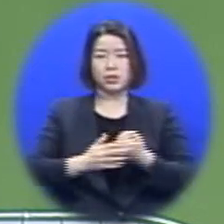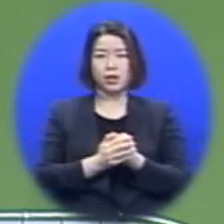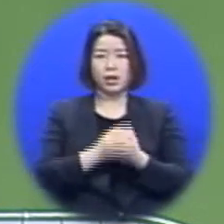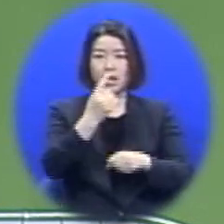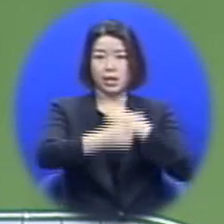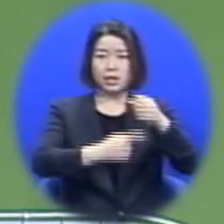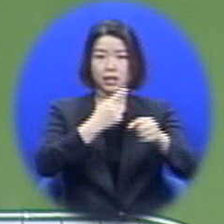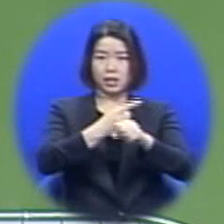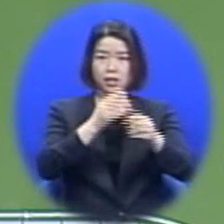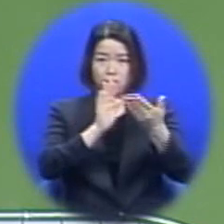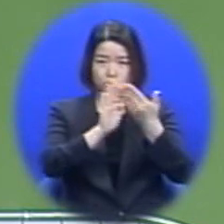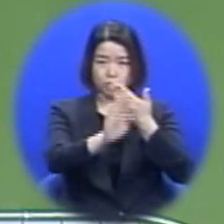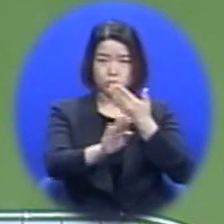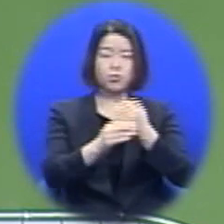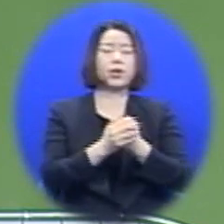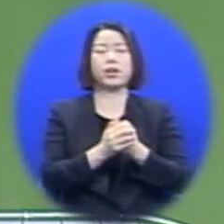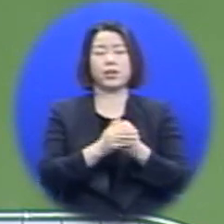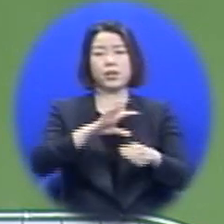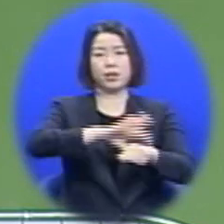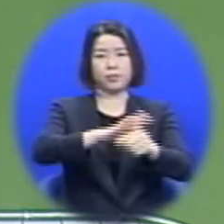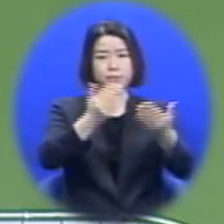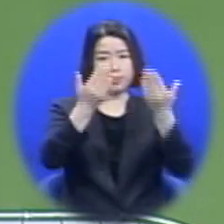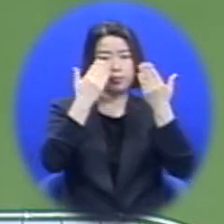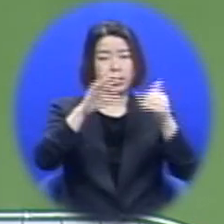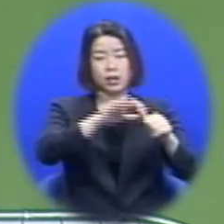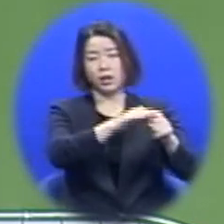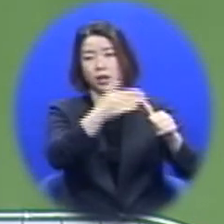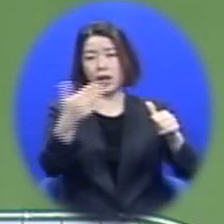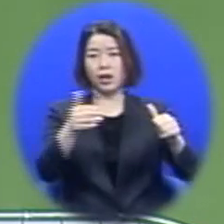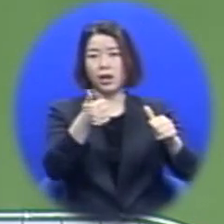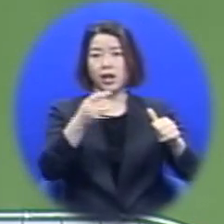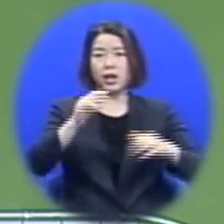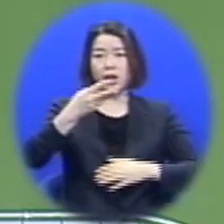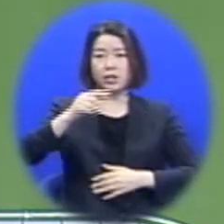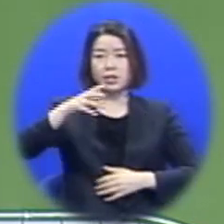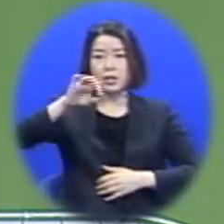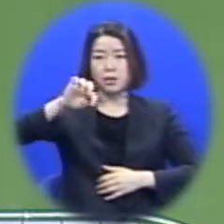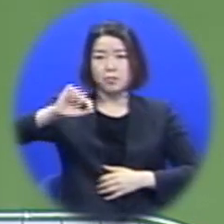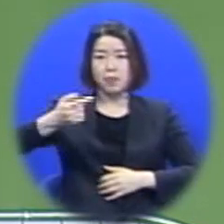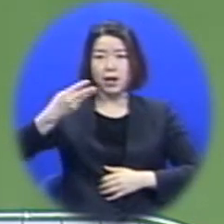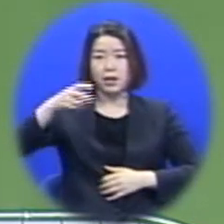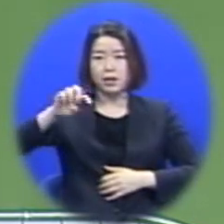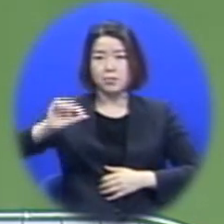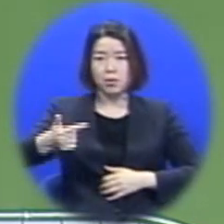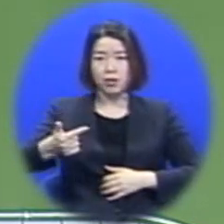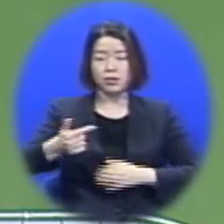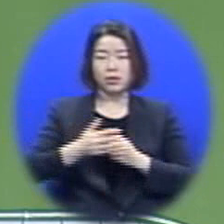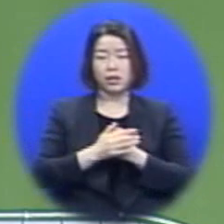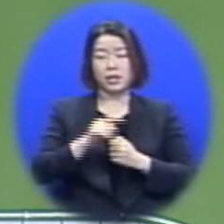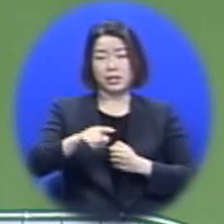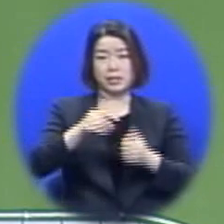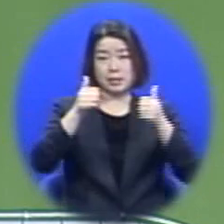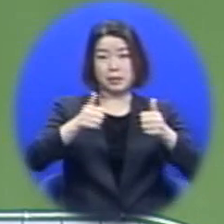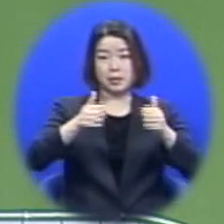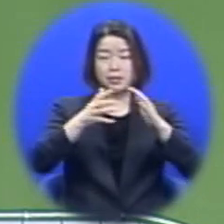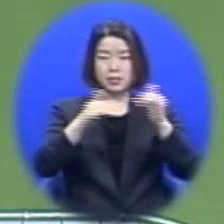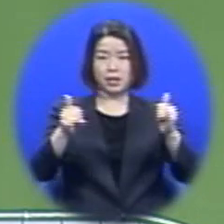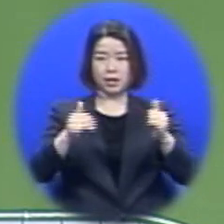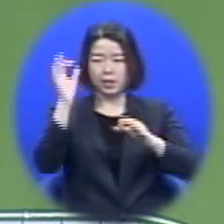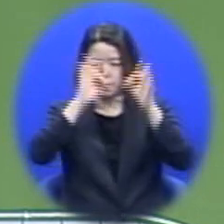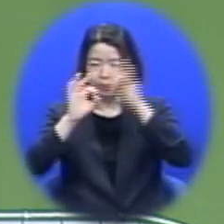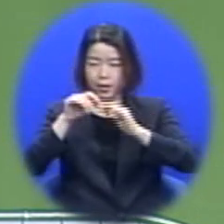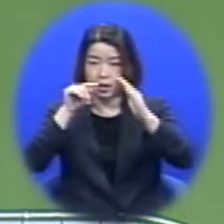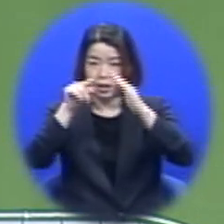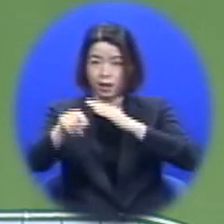1년 뒤에 교도소에 출소하는 이 해리 팔머를 이 트레이저 판사가